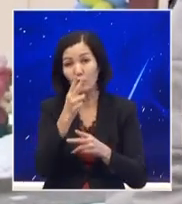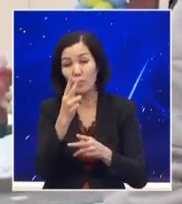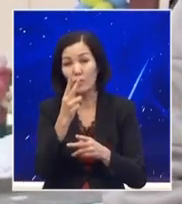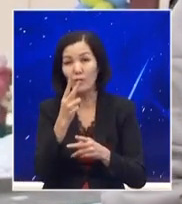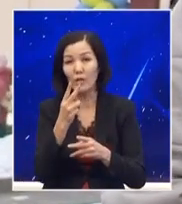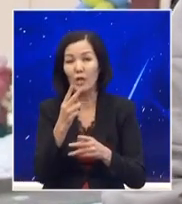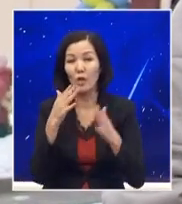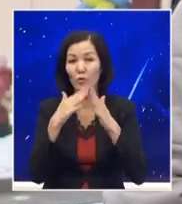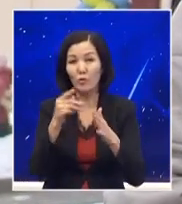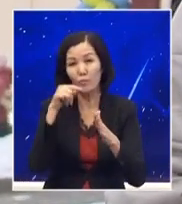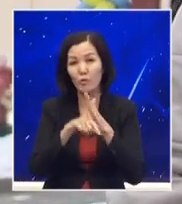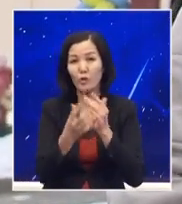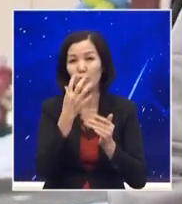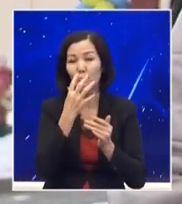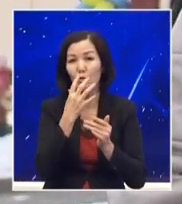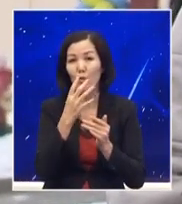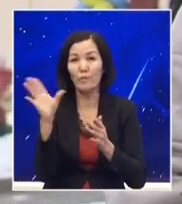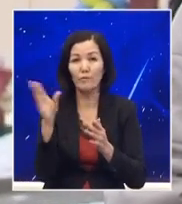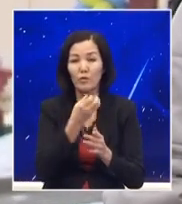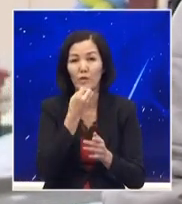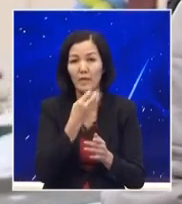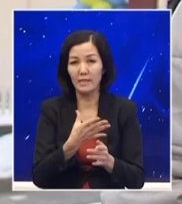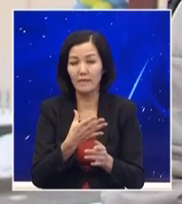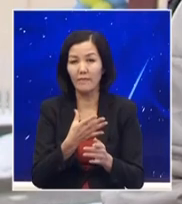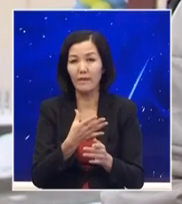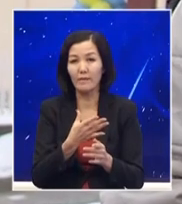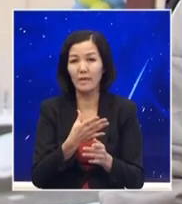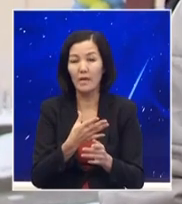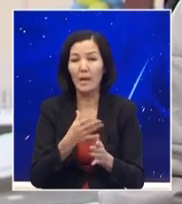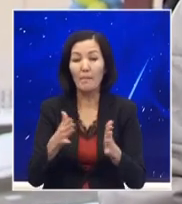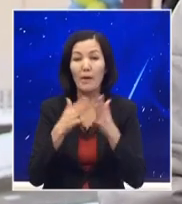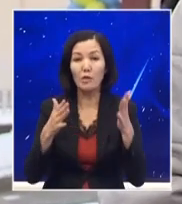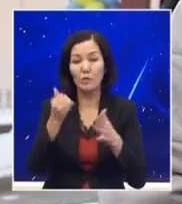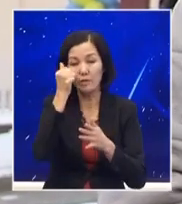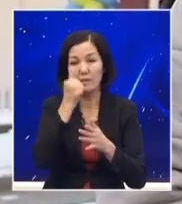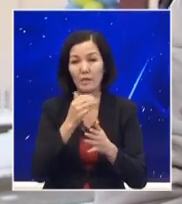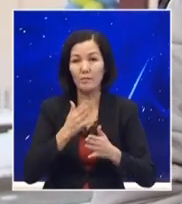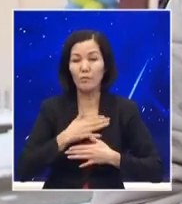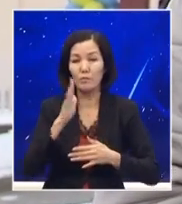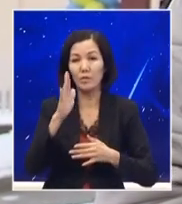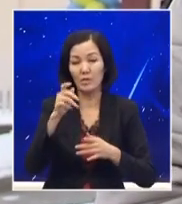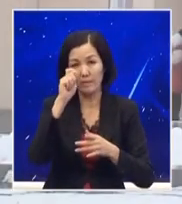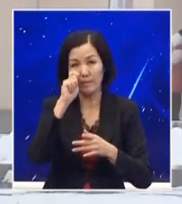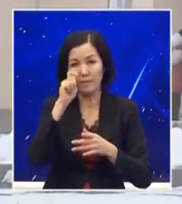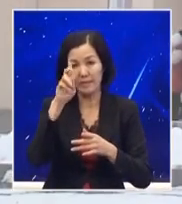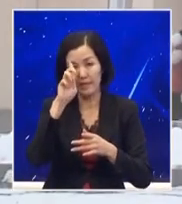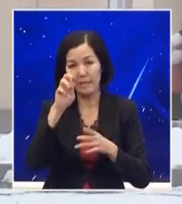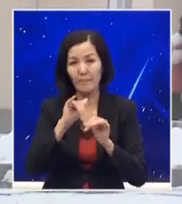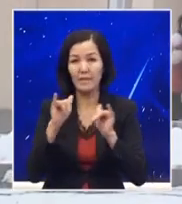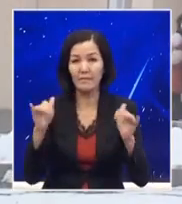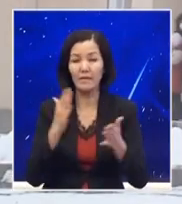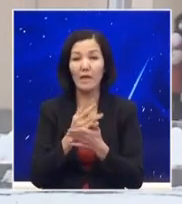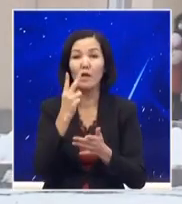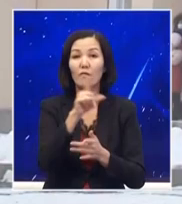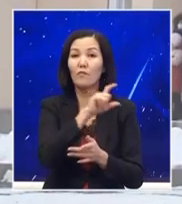Дом теплый, уютный. Все понравилось. Спасибо большое руководству области. Пусть наша страна процветает. Всех с праздником. В